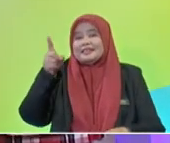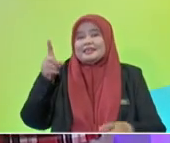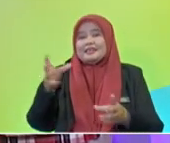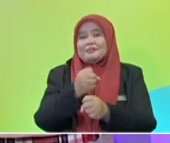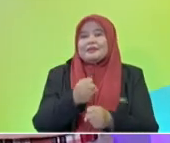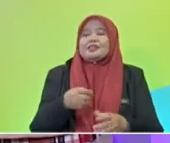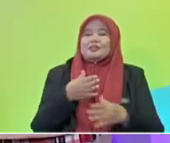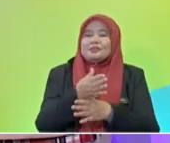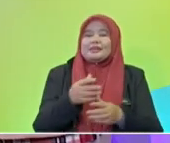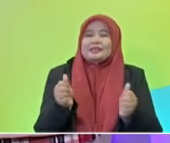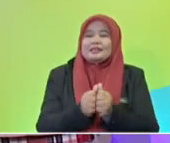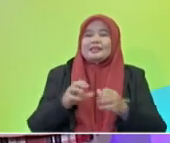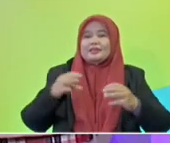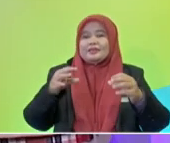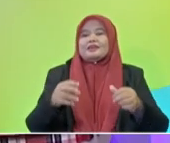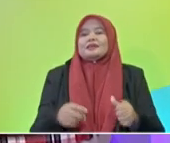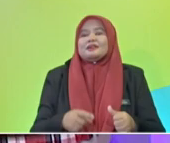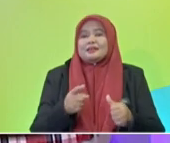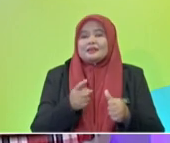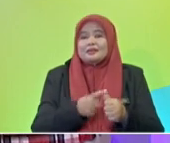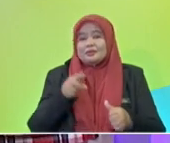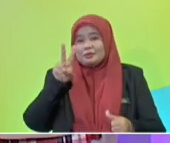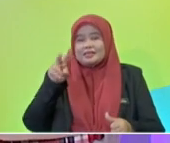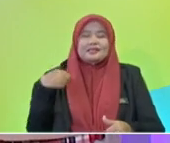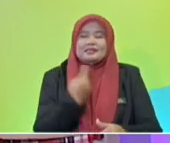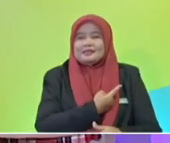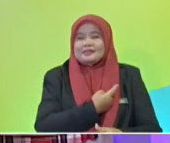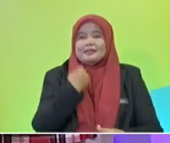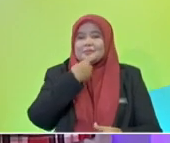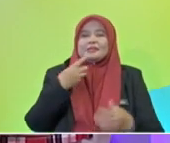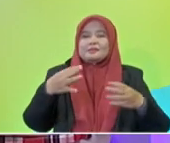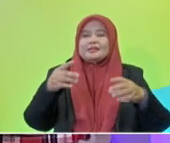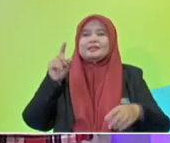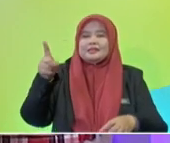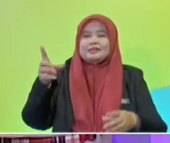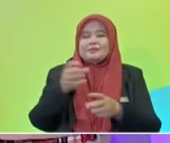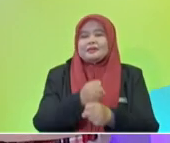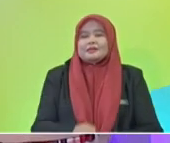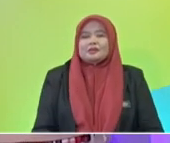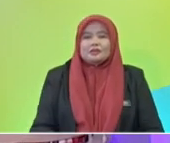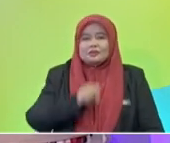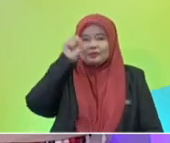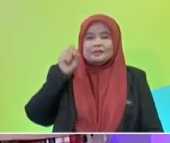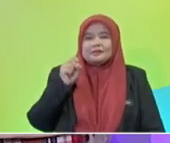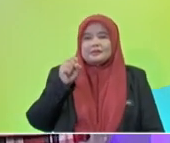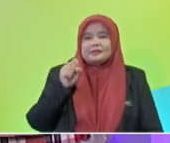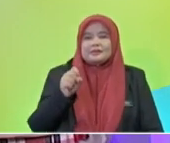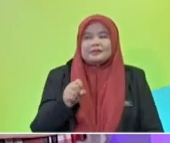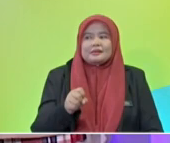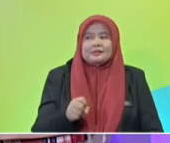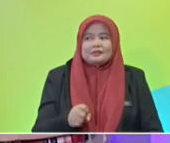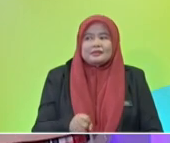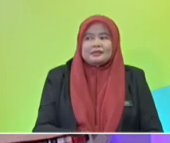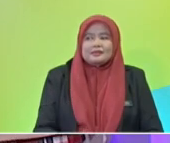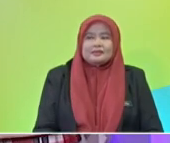Baiklah kita teruskan dengan aktiviti kedua kita siapa cepat dia dapat baik soalan ini sebelum kita pergi kepada soalan a